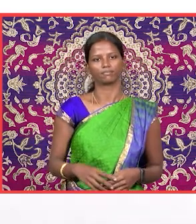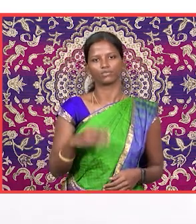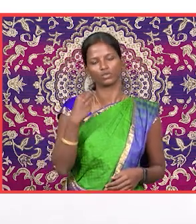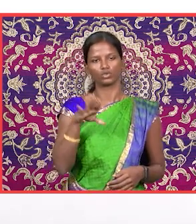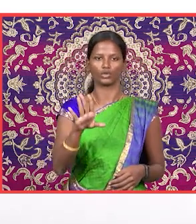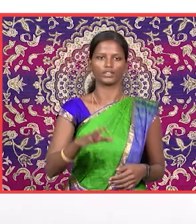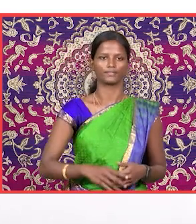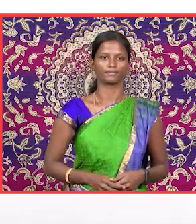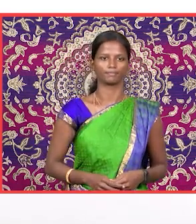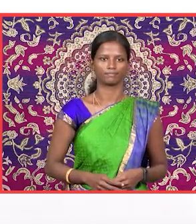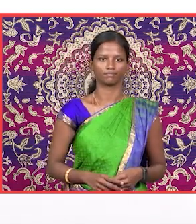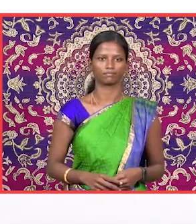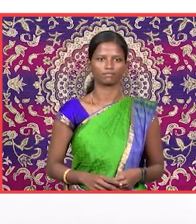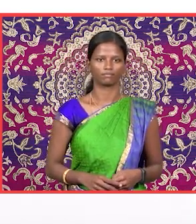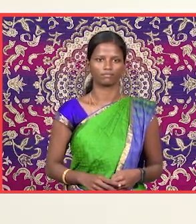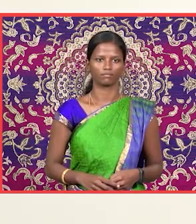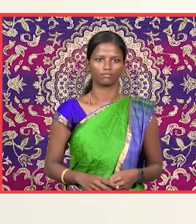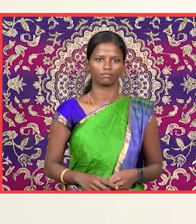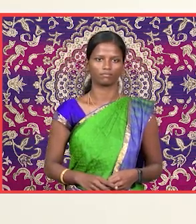நம்ம கண்டுபிடிக்கணும்.